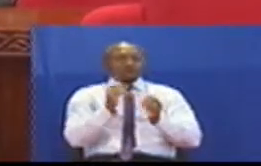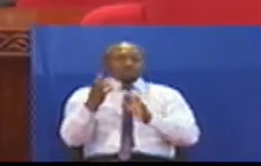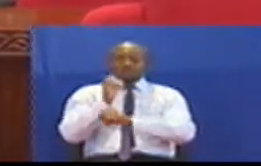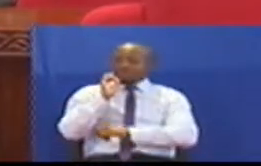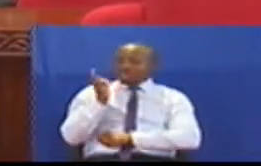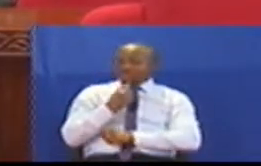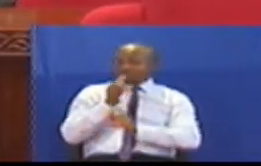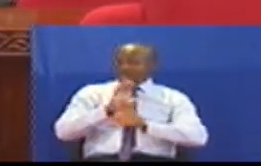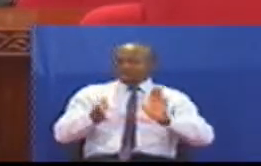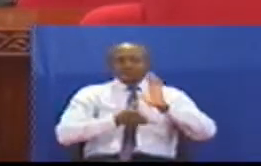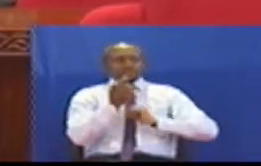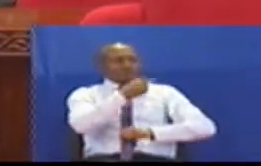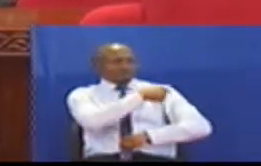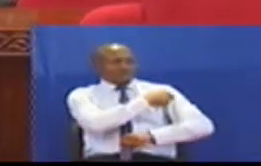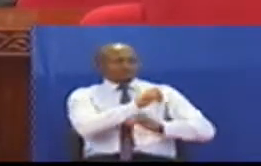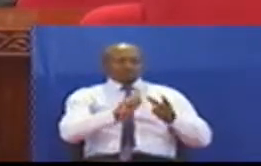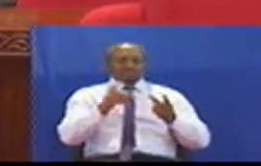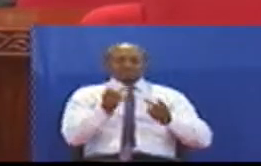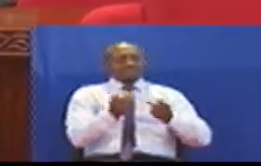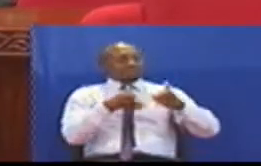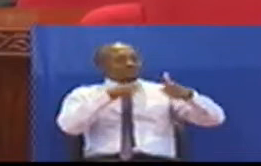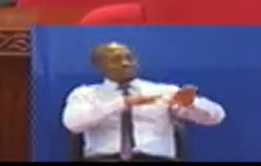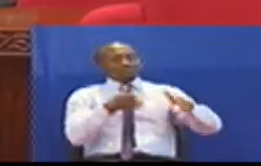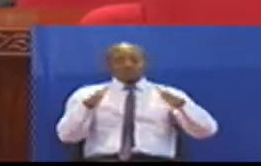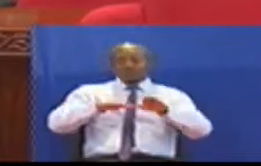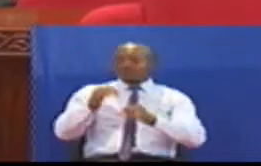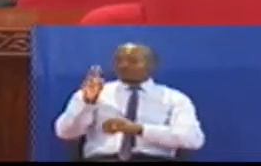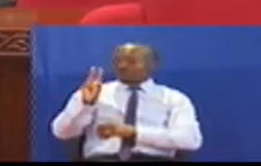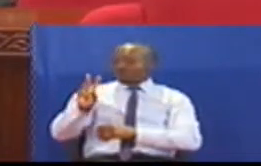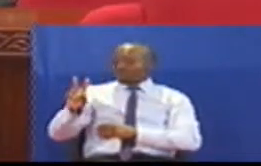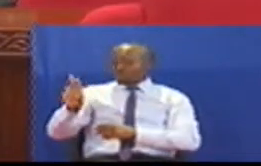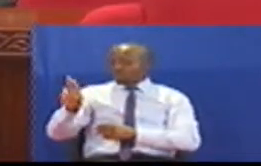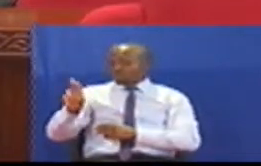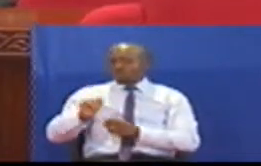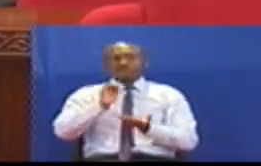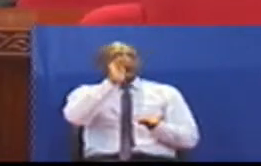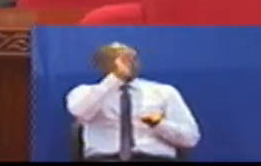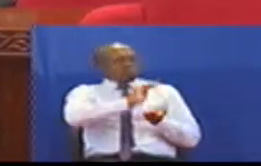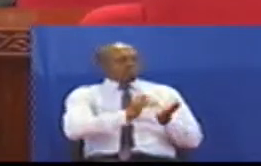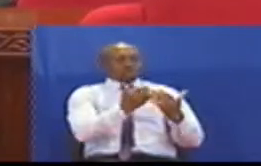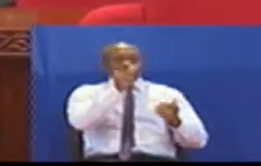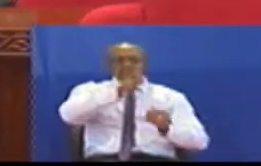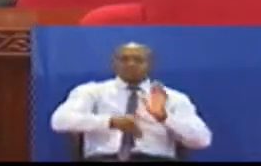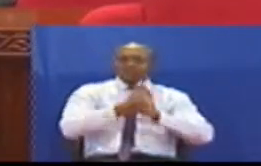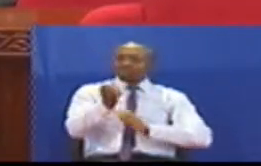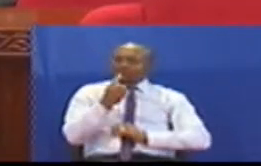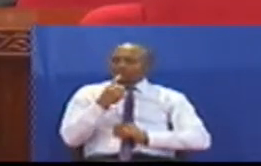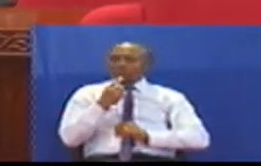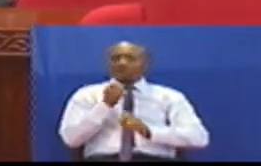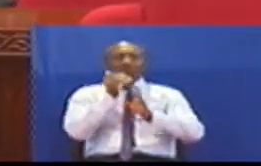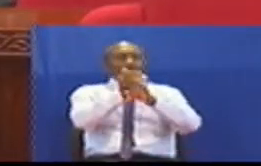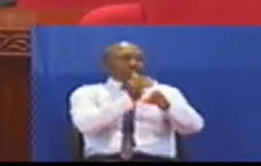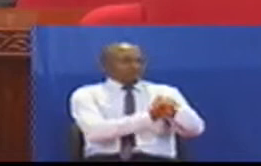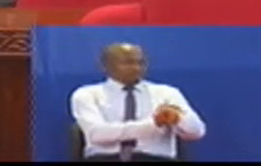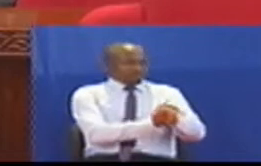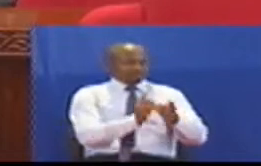maabara. Pia vifo vitokanavyo na ukimwi vitapungua kwani wenye VVU watakuwa wameanza dawa kwa wakati muafaka. Mheshimiwa